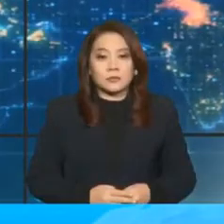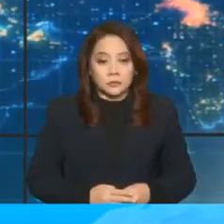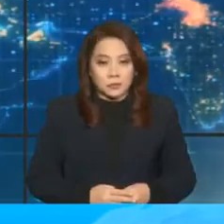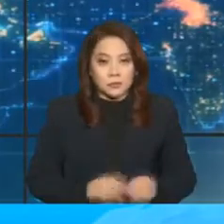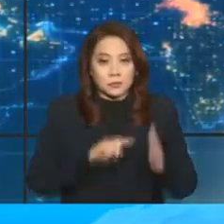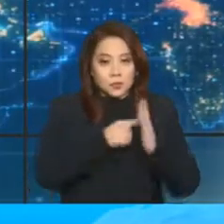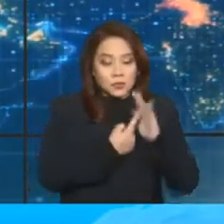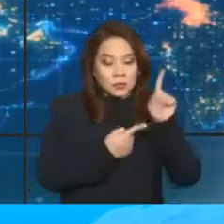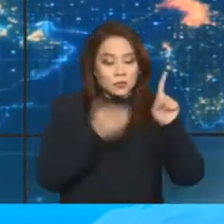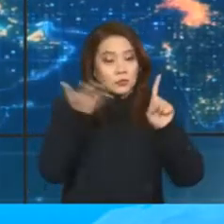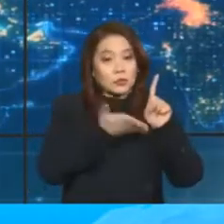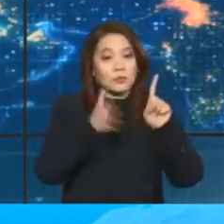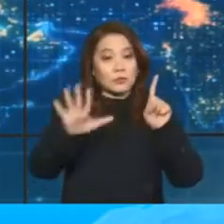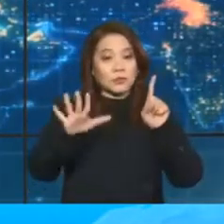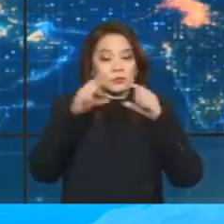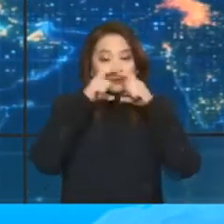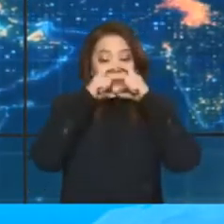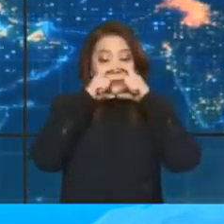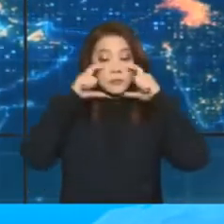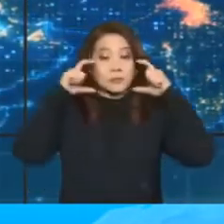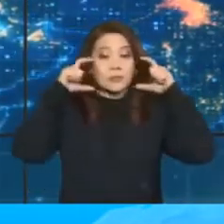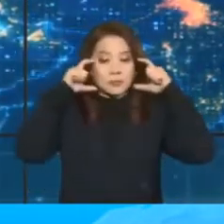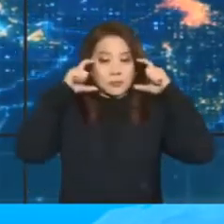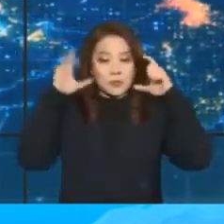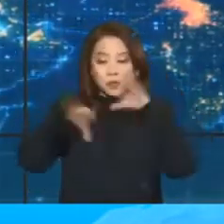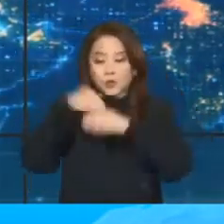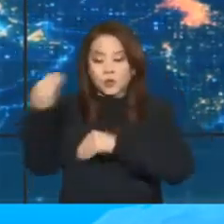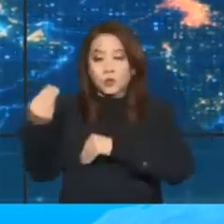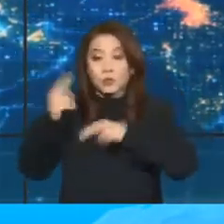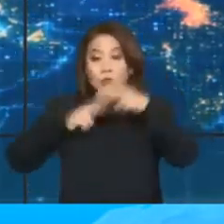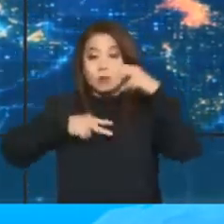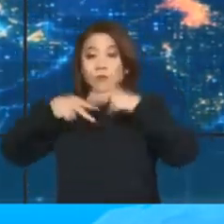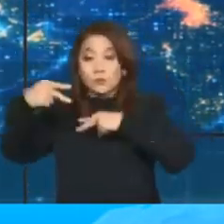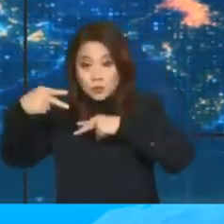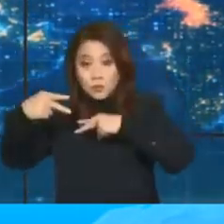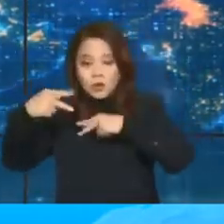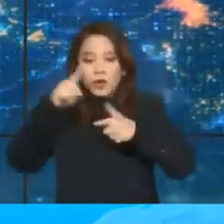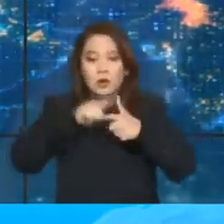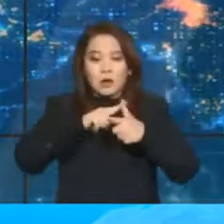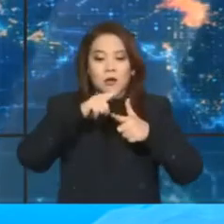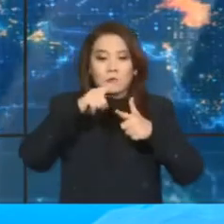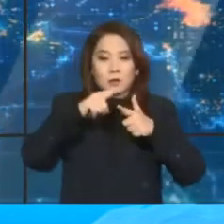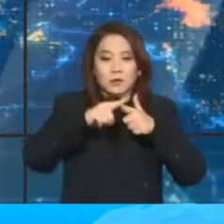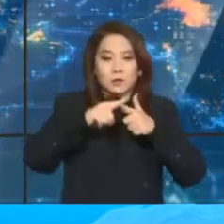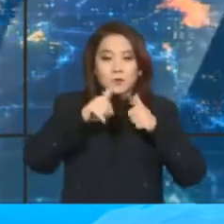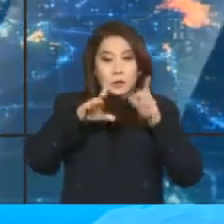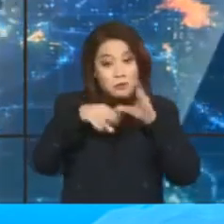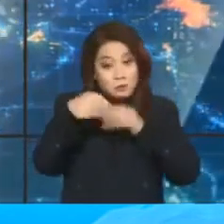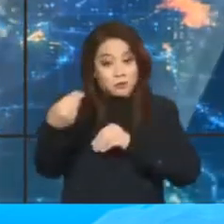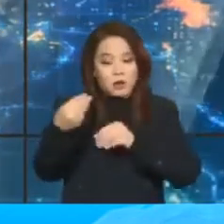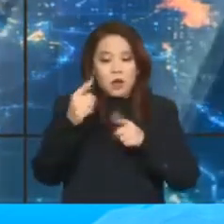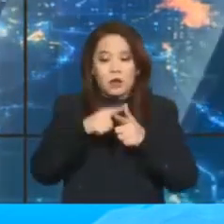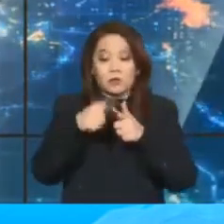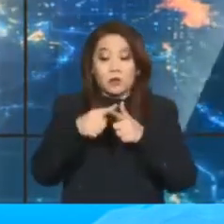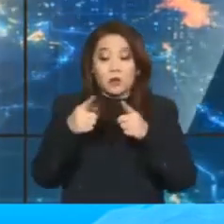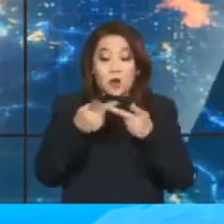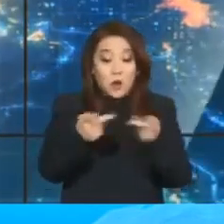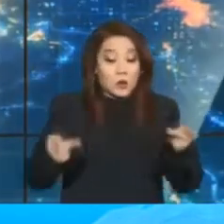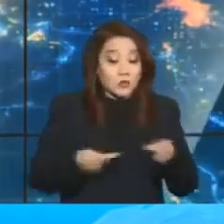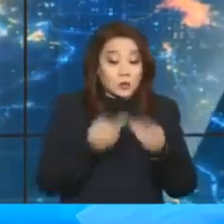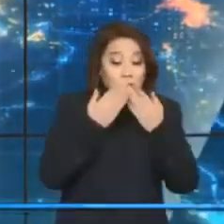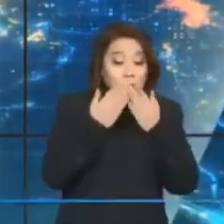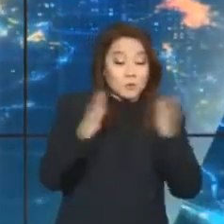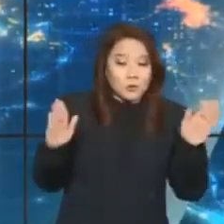berkuasa 1.mei pemakaian bentuk muka diluar bangunan atau outdoor dan kawasan terbuka tidak